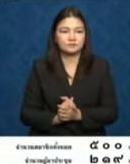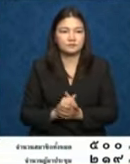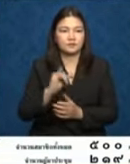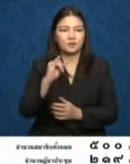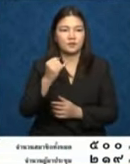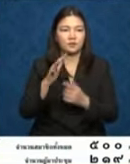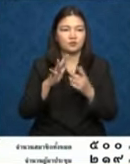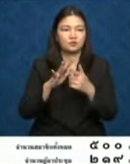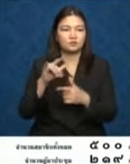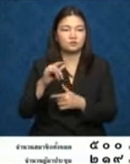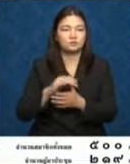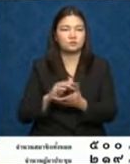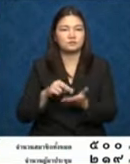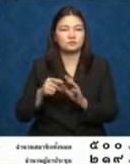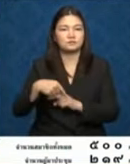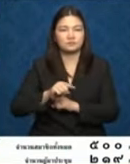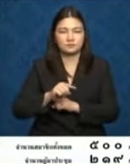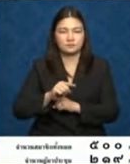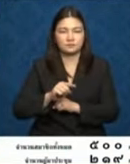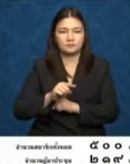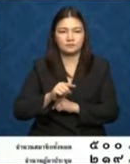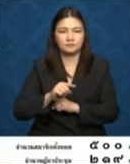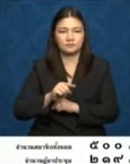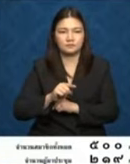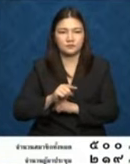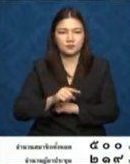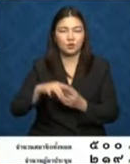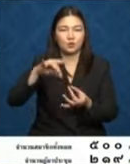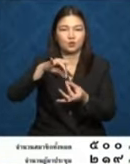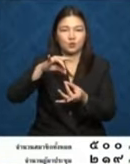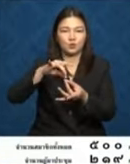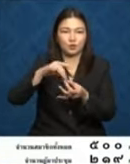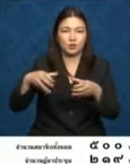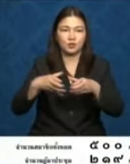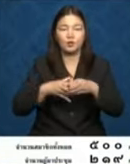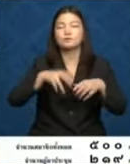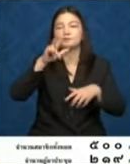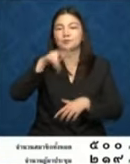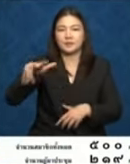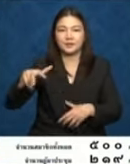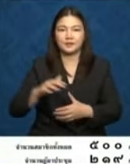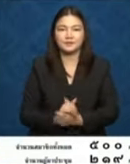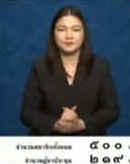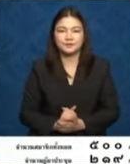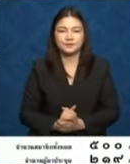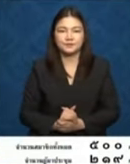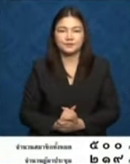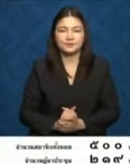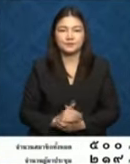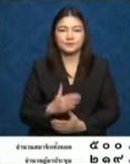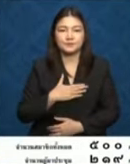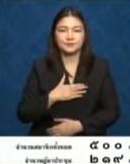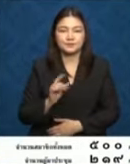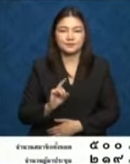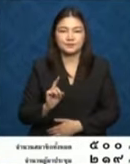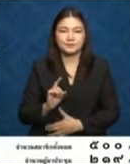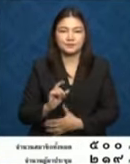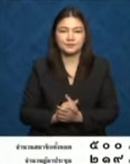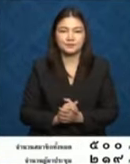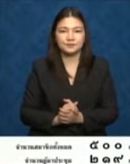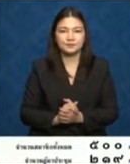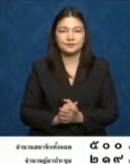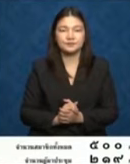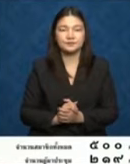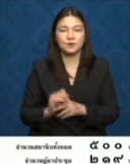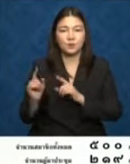ตนุกูลสมาชิกสภาผู้แทนราษฎรจังหวัดสุโขทัยเขต4พรรคเพื่อไทยท่านประธานครับวันนี้ขอประธานหารือไปถึงการ